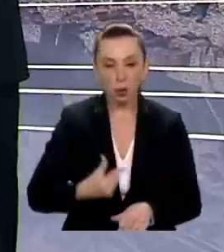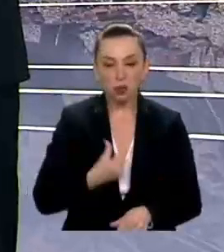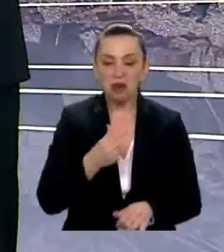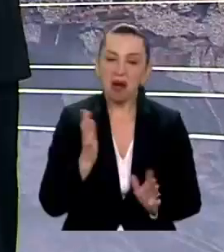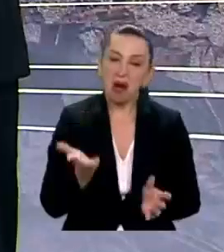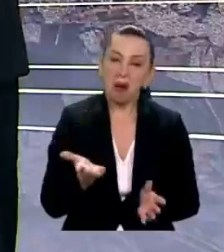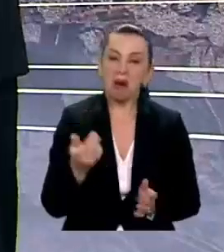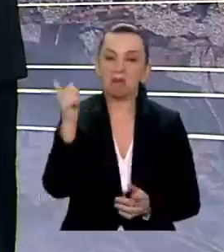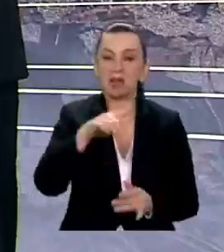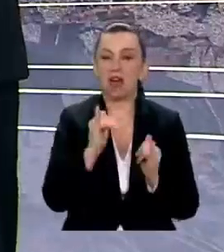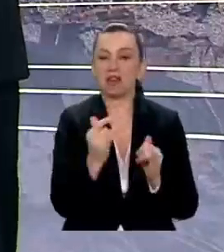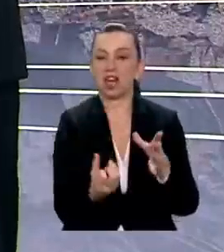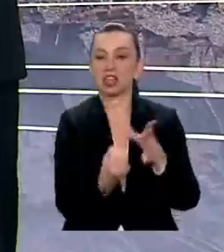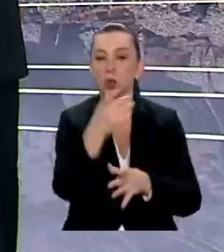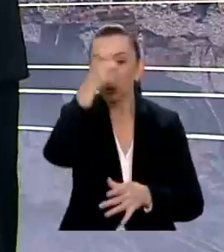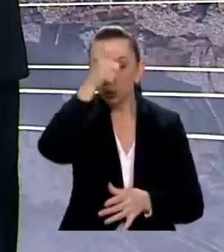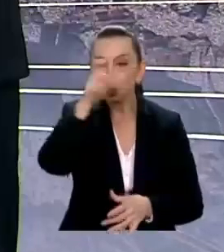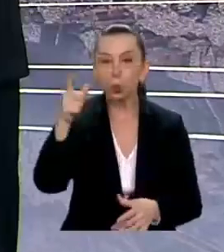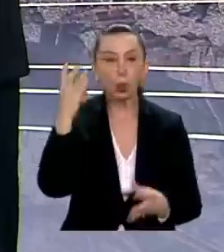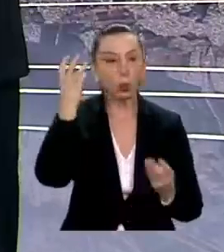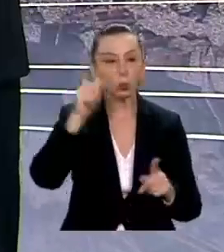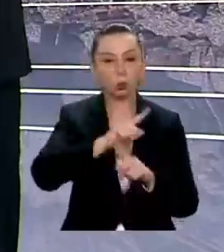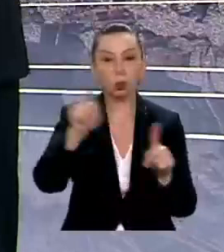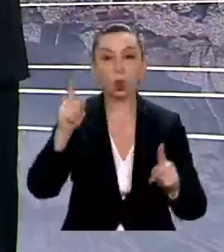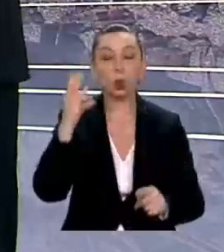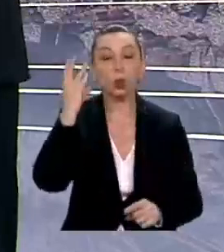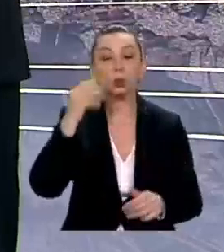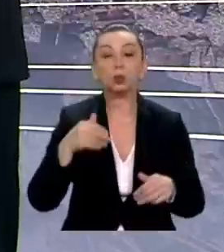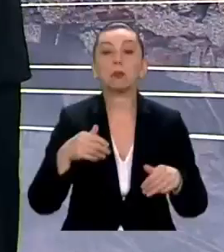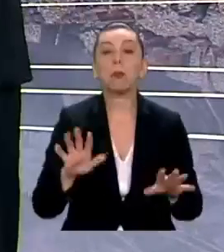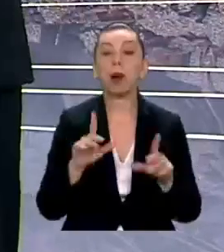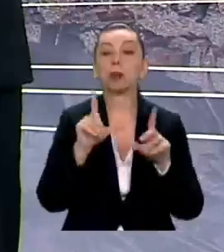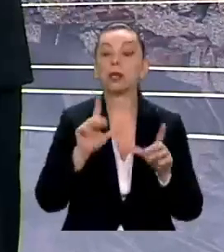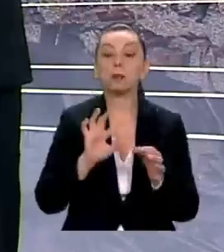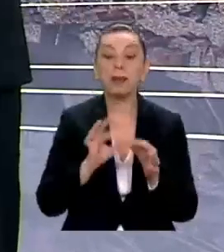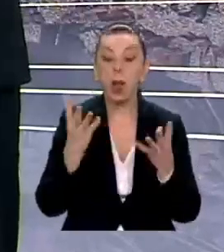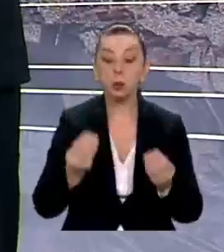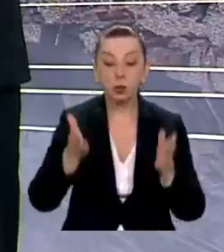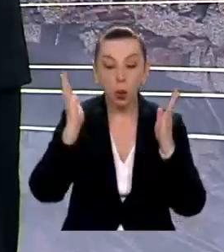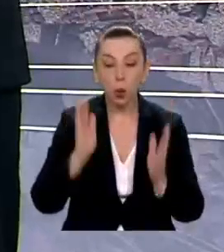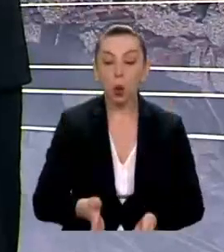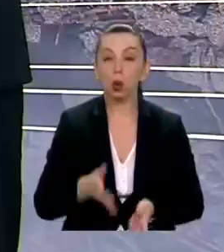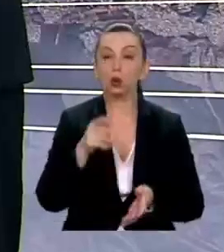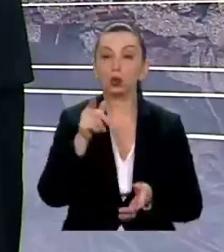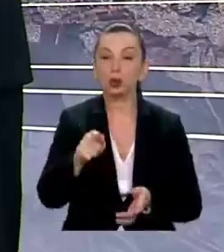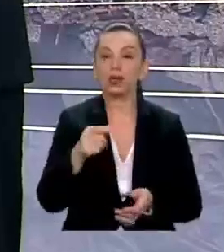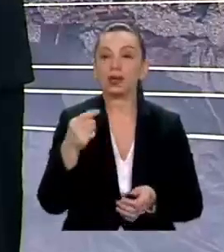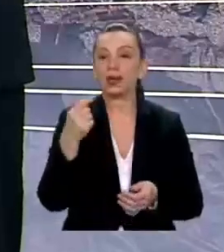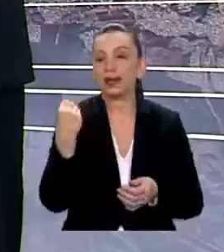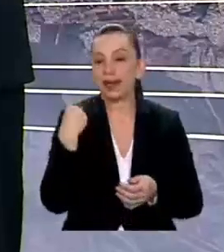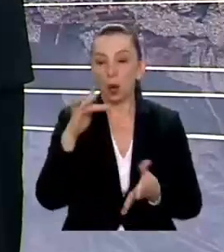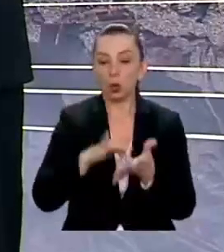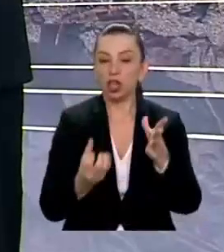şimdi Türkiye'nin unutamayacağı, dahası unutmaması gereken ne olursa olsun ve de henüz ortaya çıkan deprem